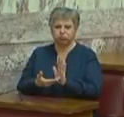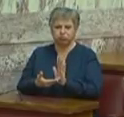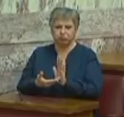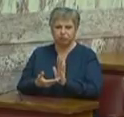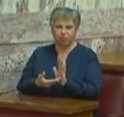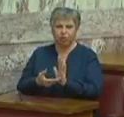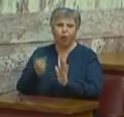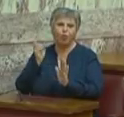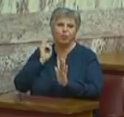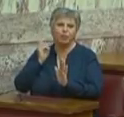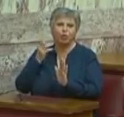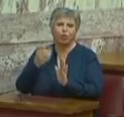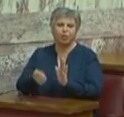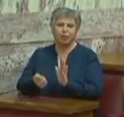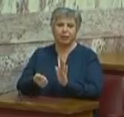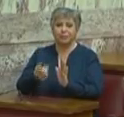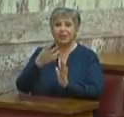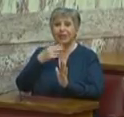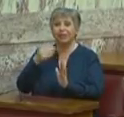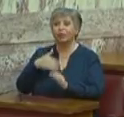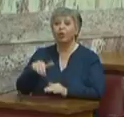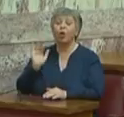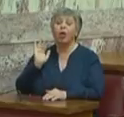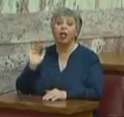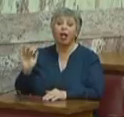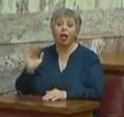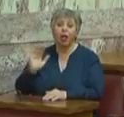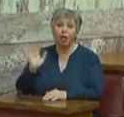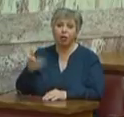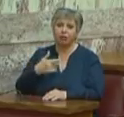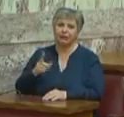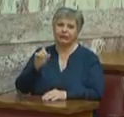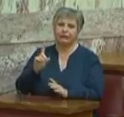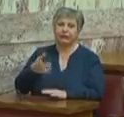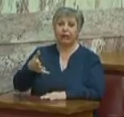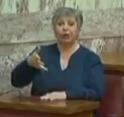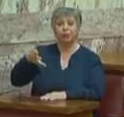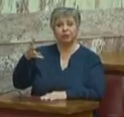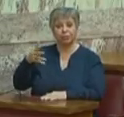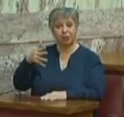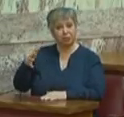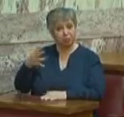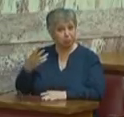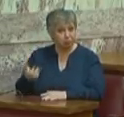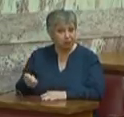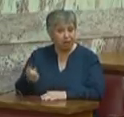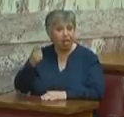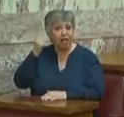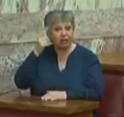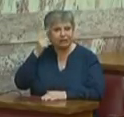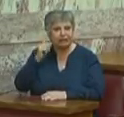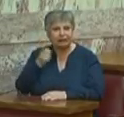Καλό τον κύριο Μητσοτάκη, αν έχει μία συνέστηση τουλάχιστον σοβαρότητας, ας